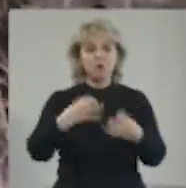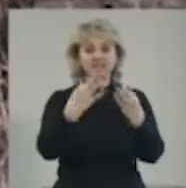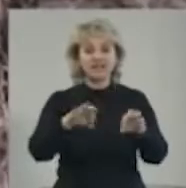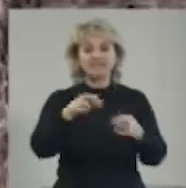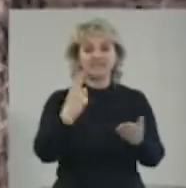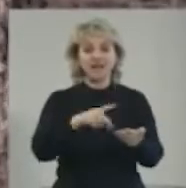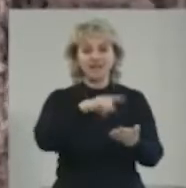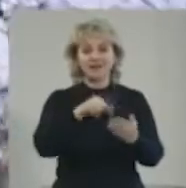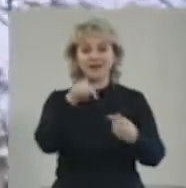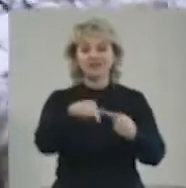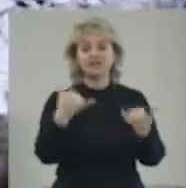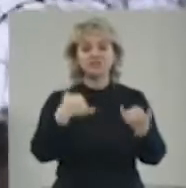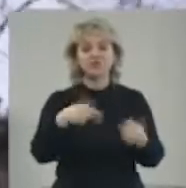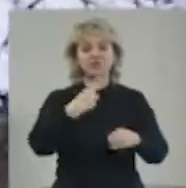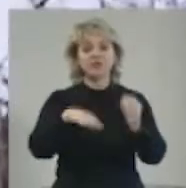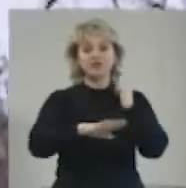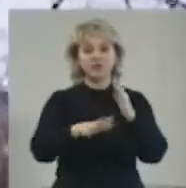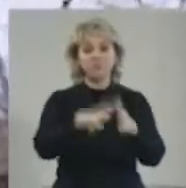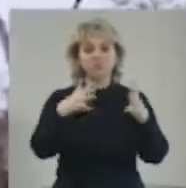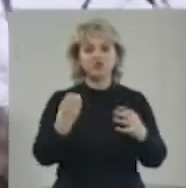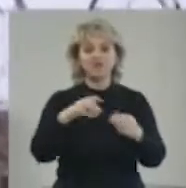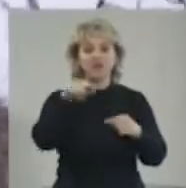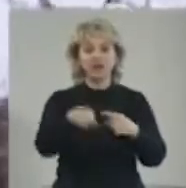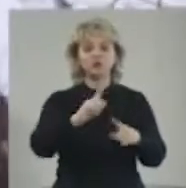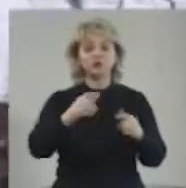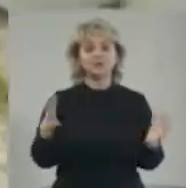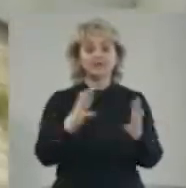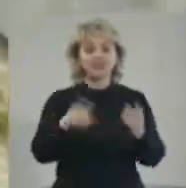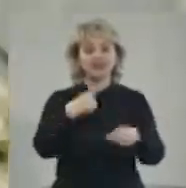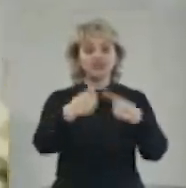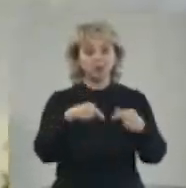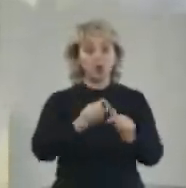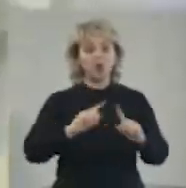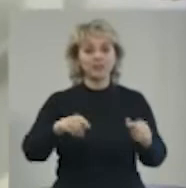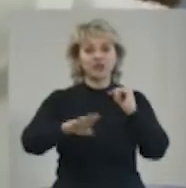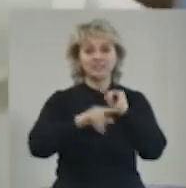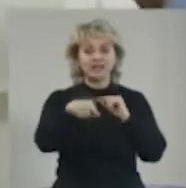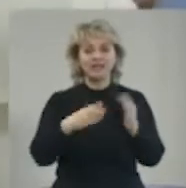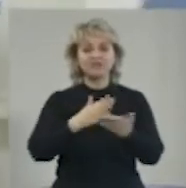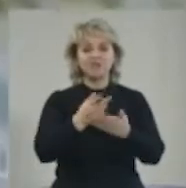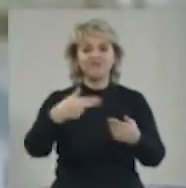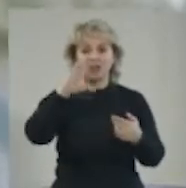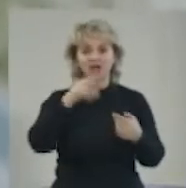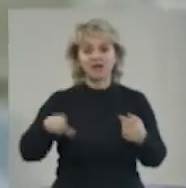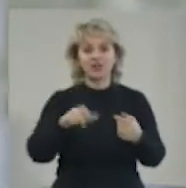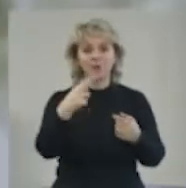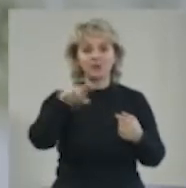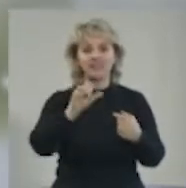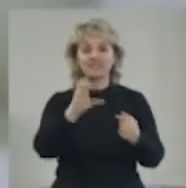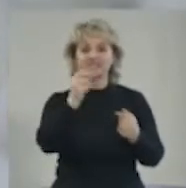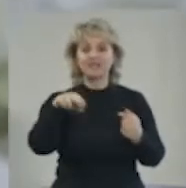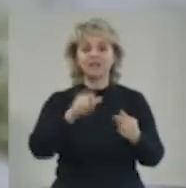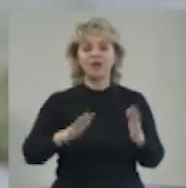освобождения Сталинграда. Сегодня дереву больше века. Чтобы сохранить генотип уникального тополя, сотрудники Волгоградского ботанического